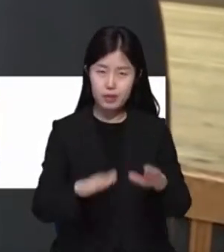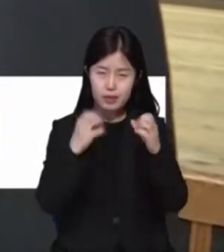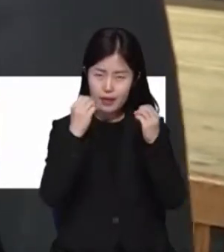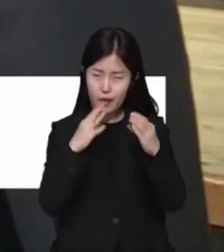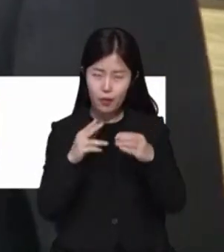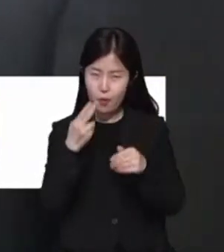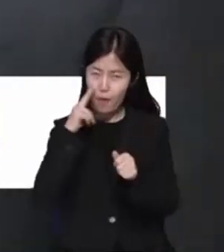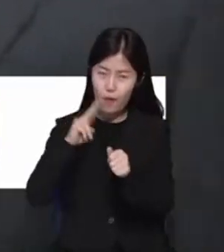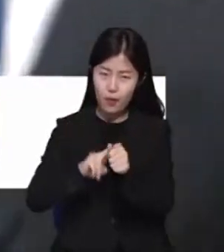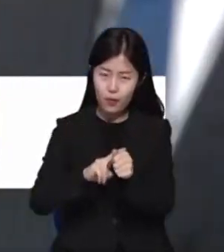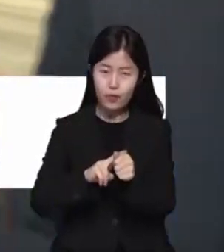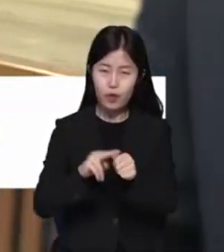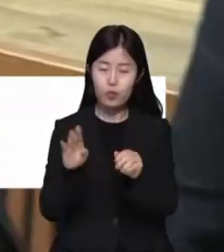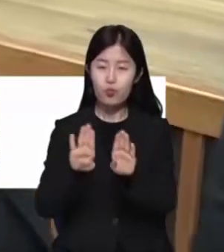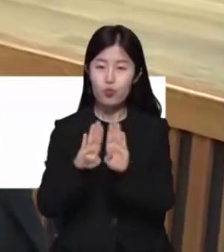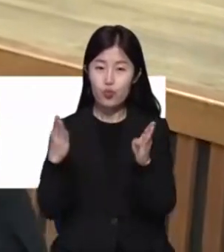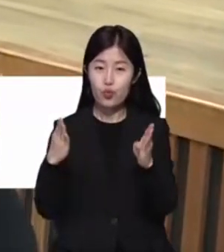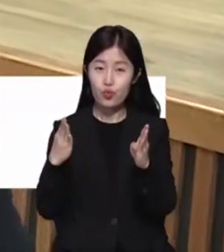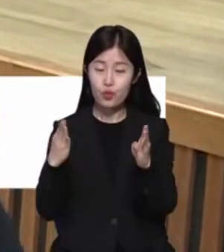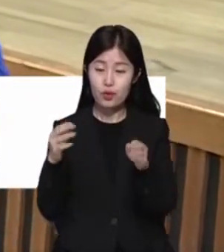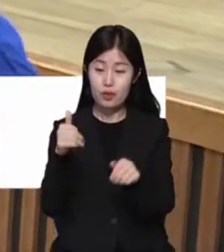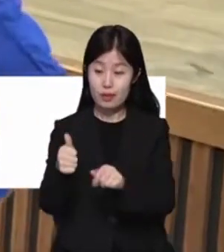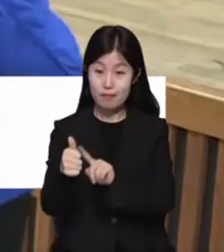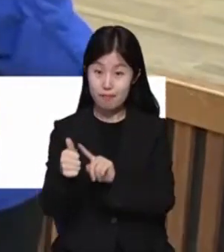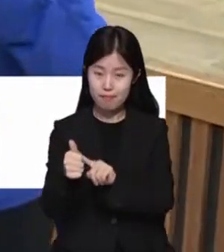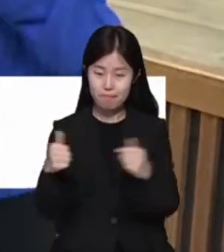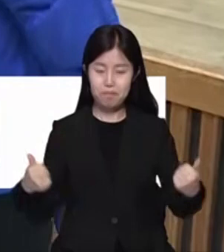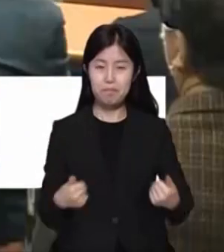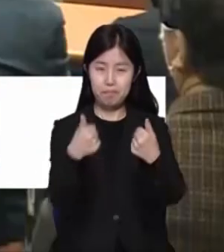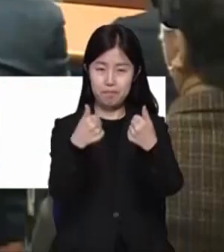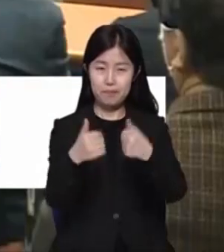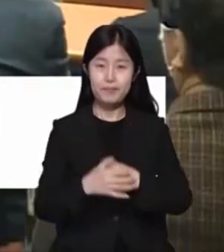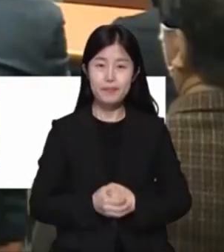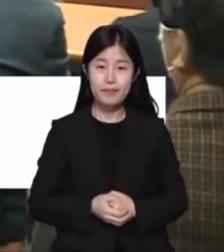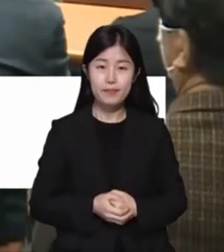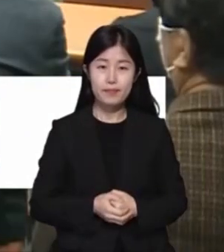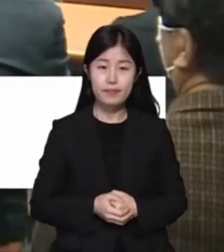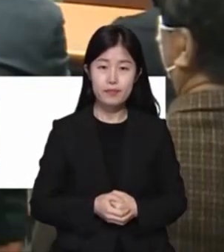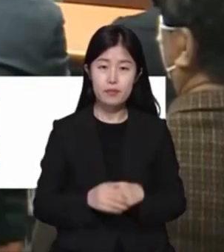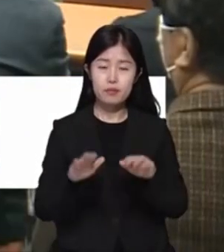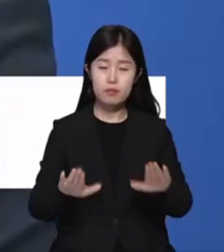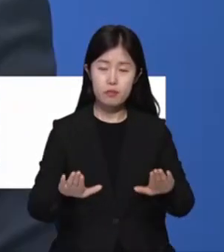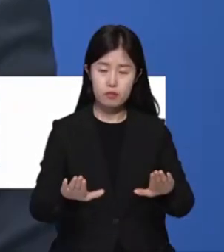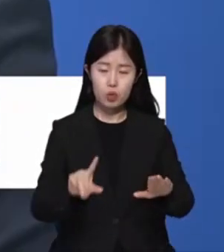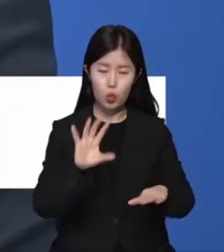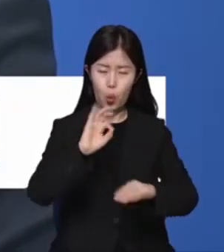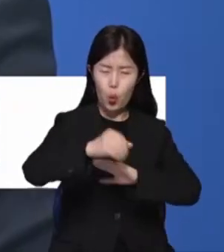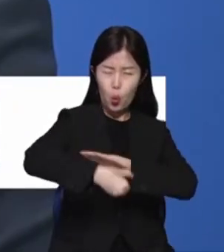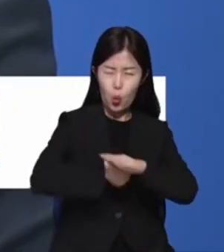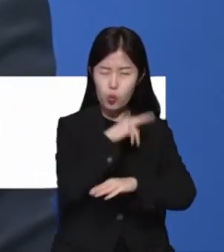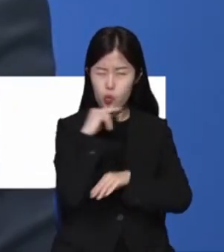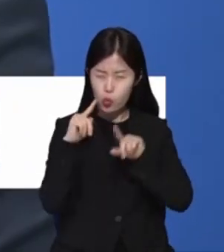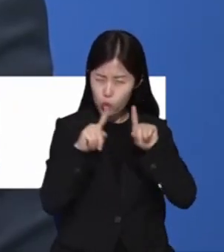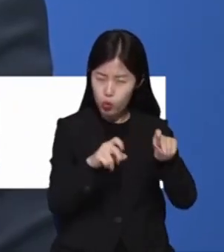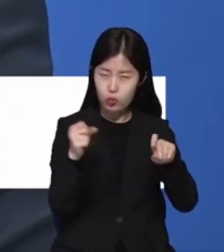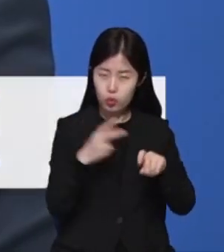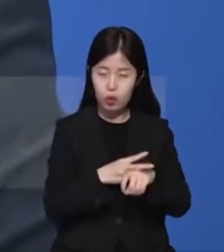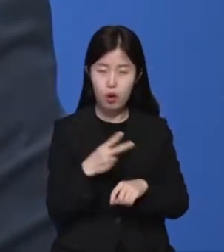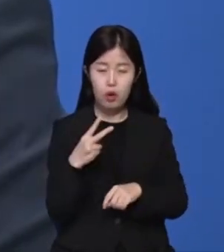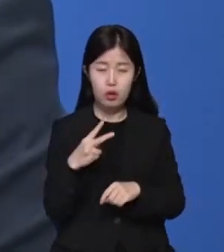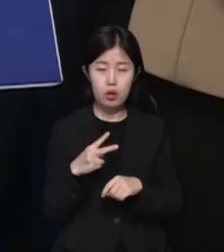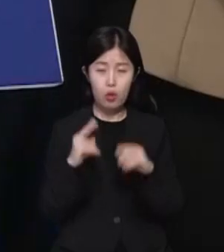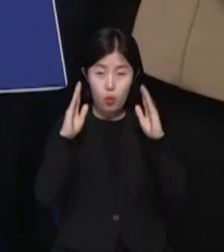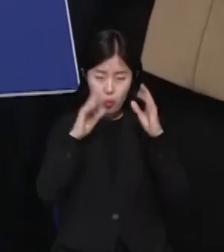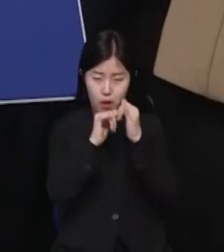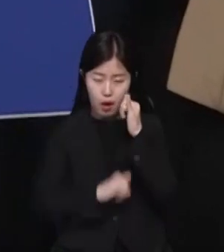문금주 전남도 행정부지사가 맞대결을 펼칩니다 전당대회 봉투 의혹과 허위 력 기재 논란